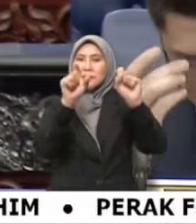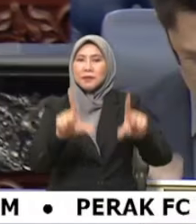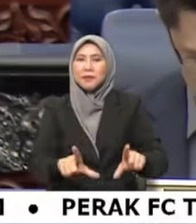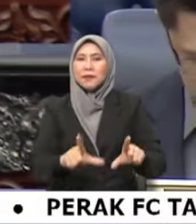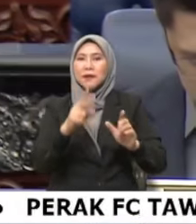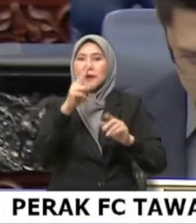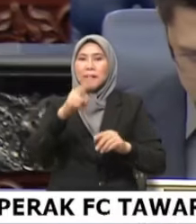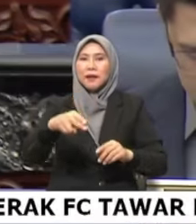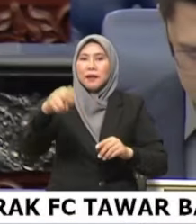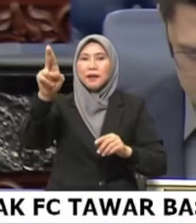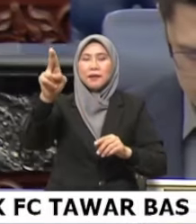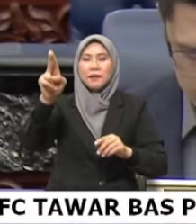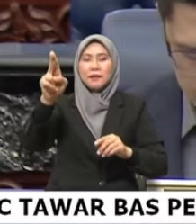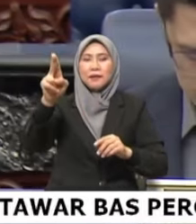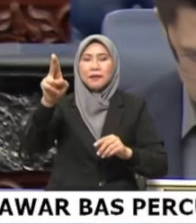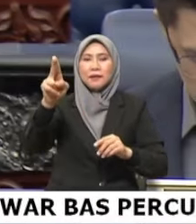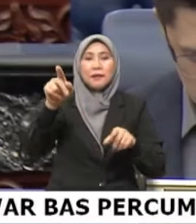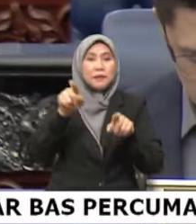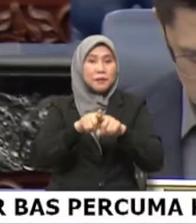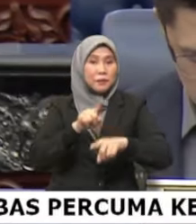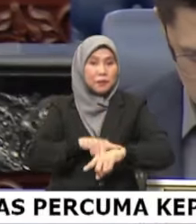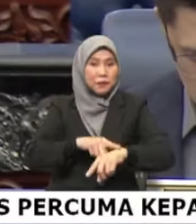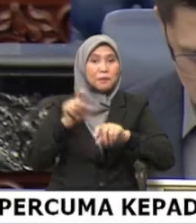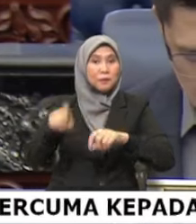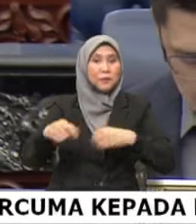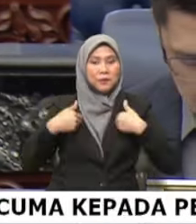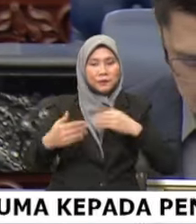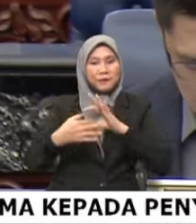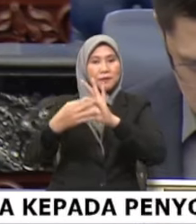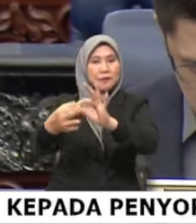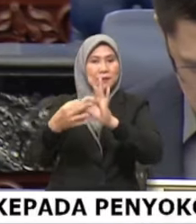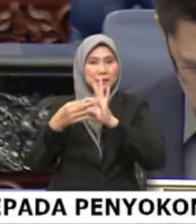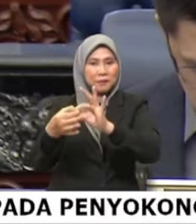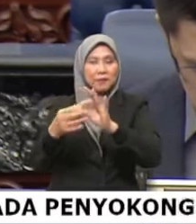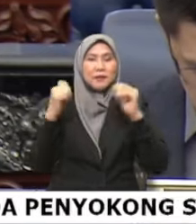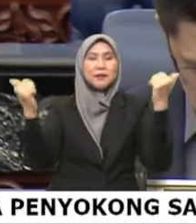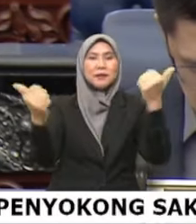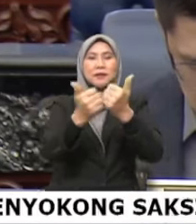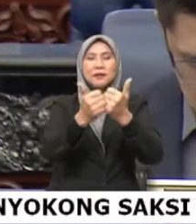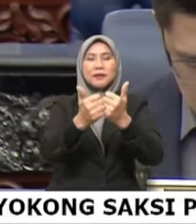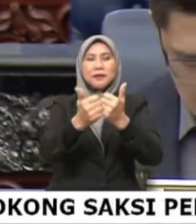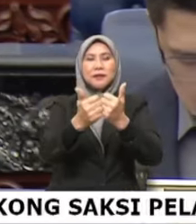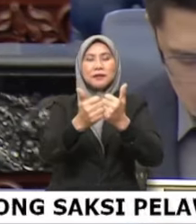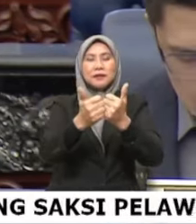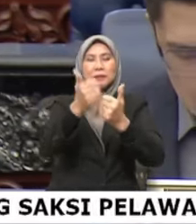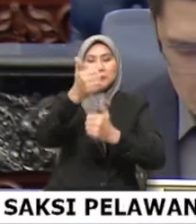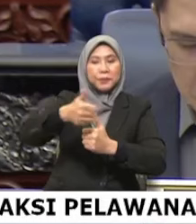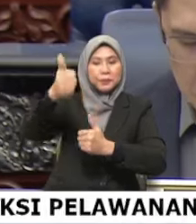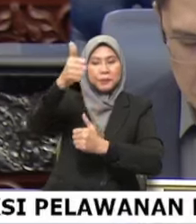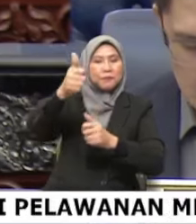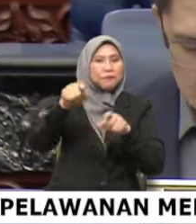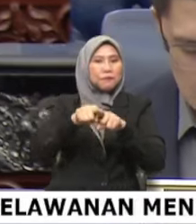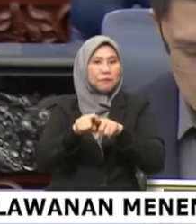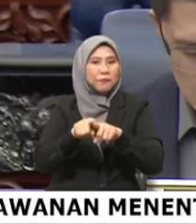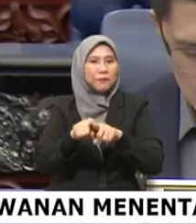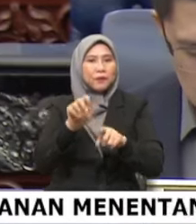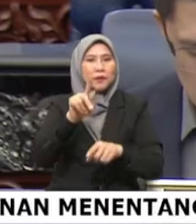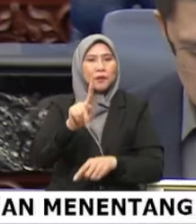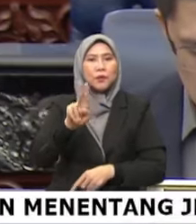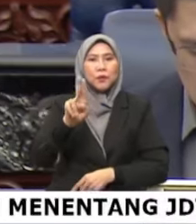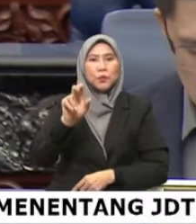pengesahan halal Malaysia dan dalam masa yang sama mengadakan kerjasama dengan agensi-agensi pembimbing seperti